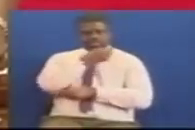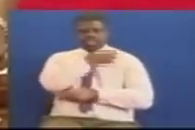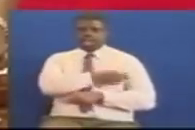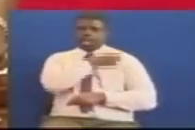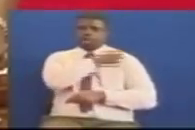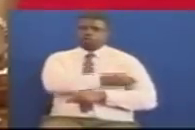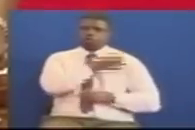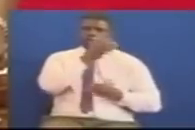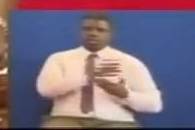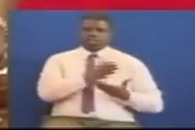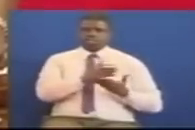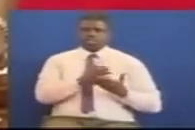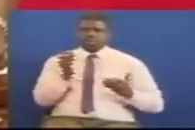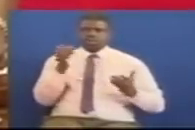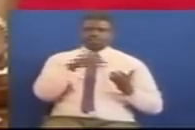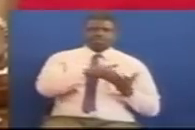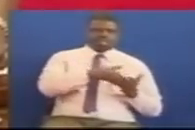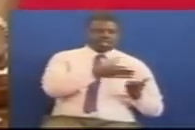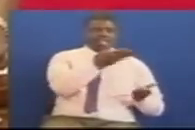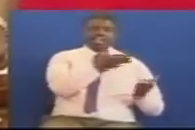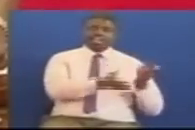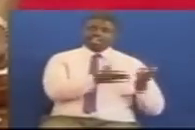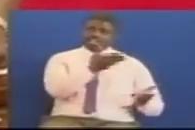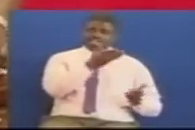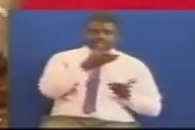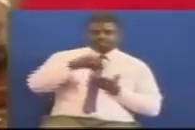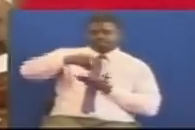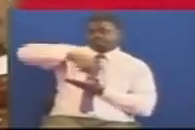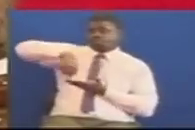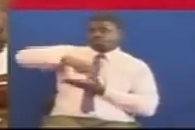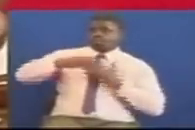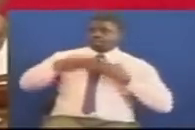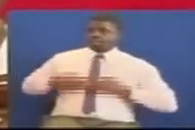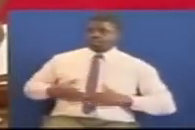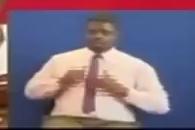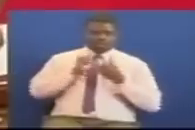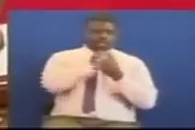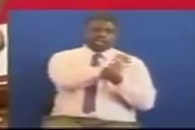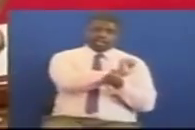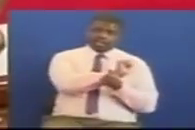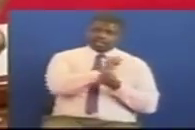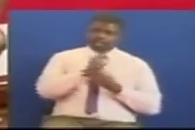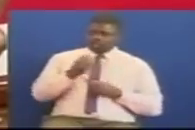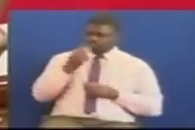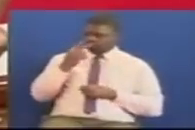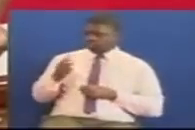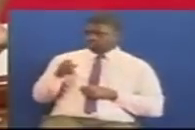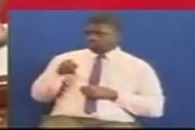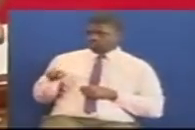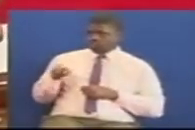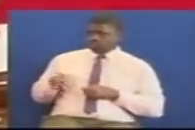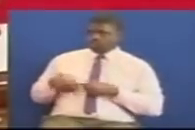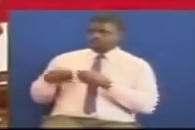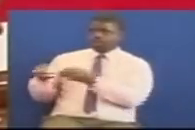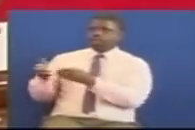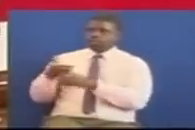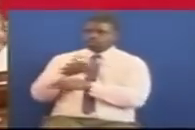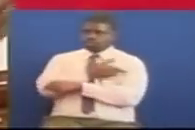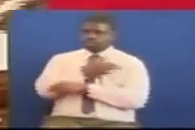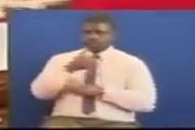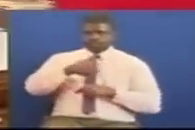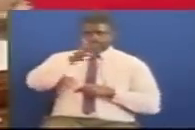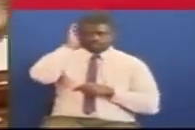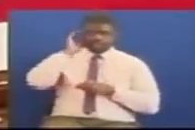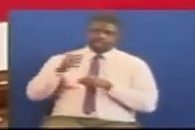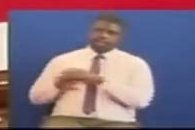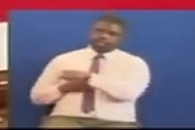wanahudhuria kliniki za mama wajawazito katika vituo vya afya vya magereza, na pale inapobidi kuwapeleka hospitali za serikali.